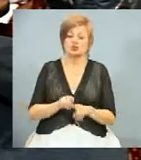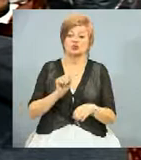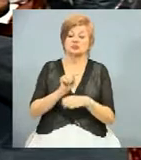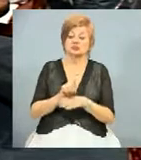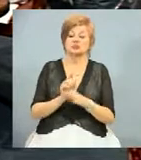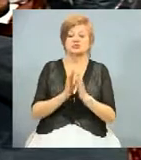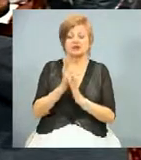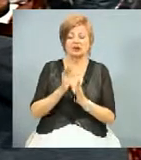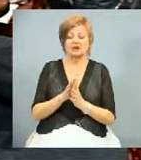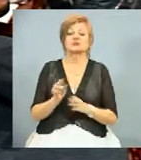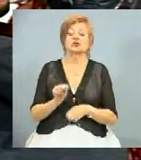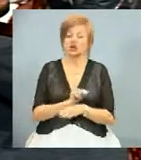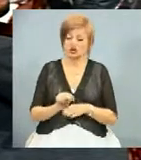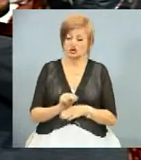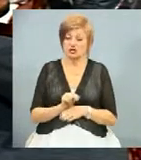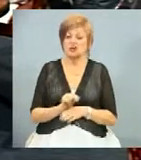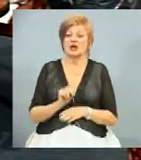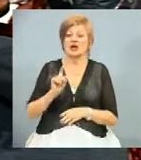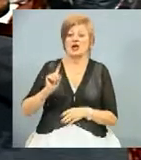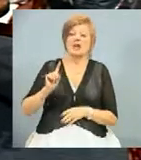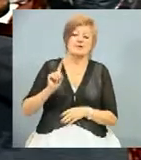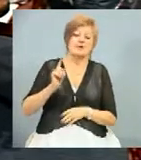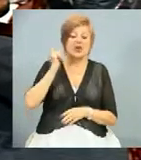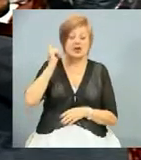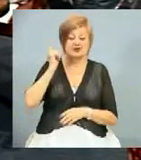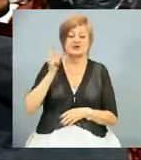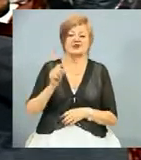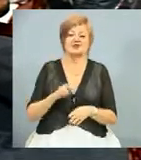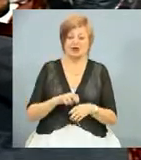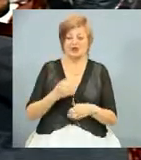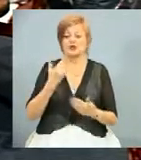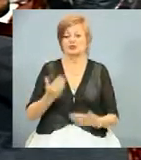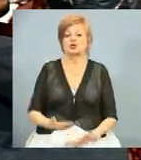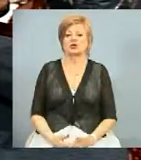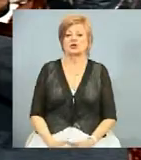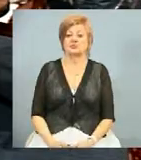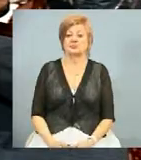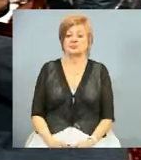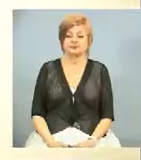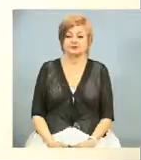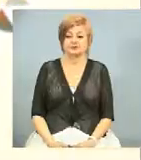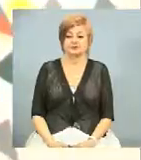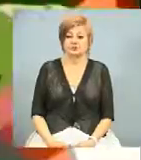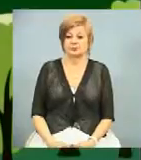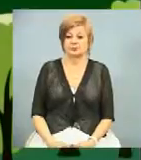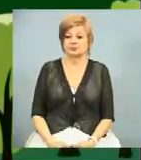лікувалися. Тож детальніше про перших лікарів пропоную подивитися сюжет.